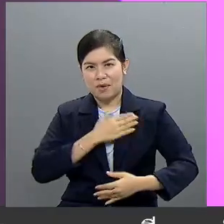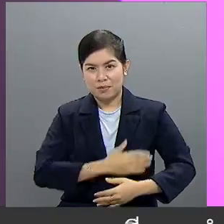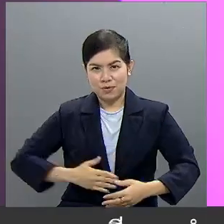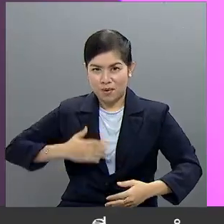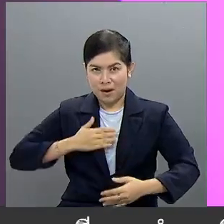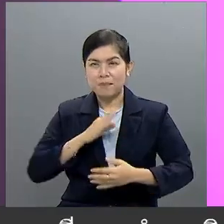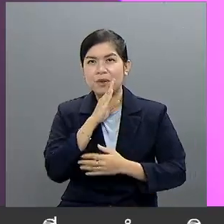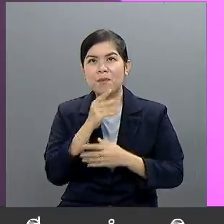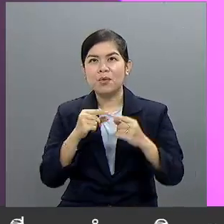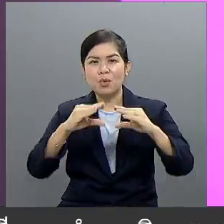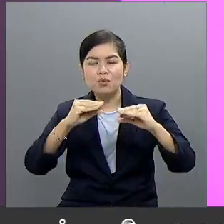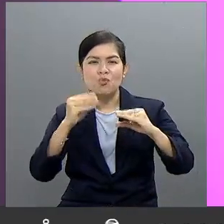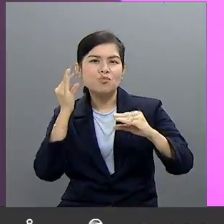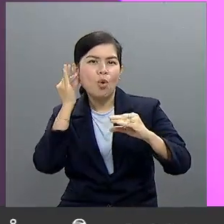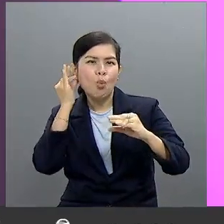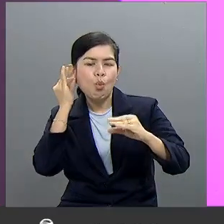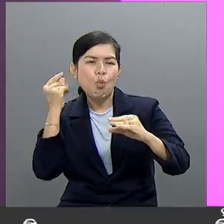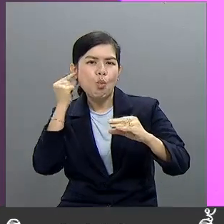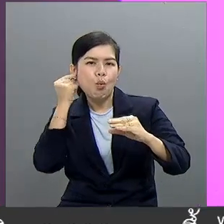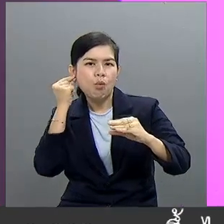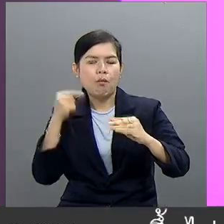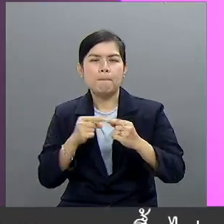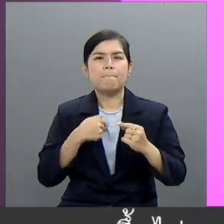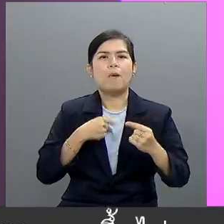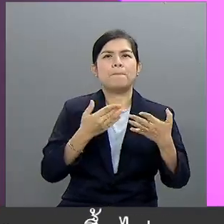เปลี่ยนเนี่ยผมก็จะเปลี่ยนเป็นขนมปังกรอบอ่ะ นี